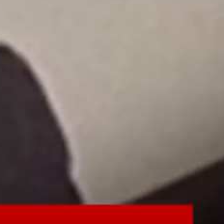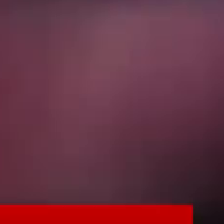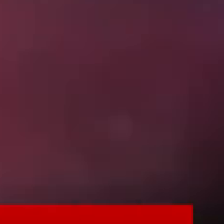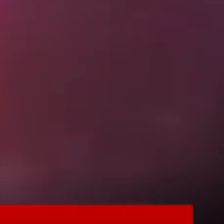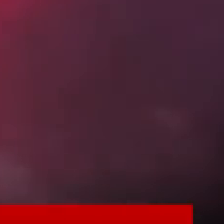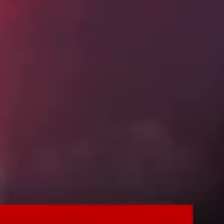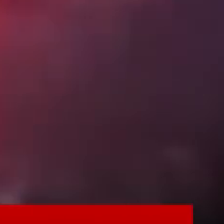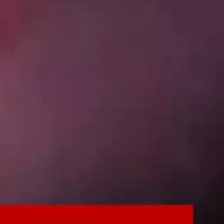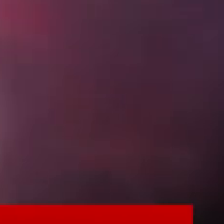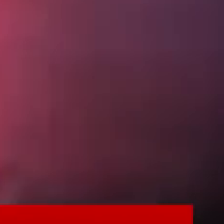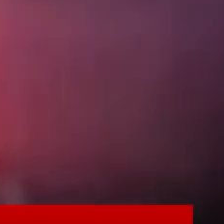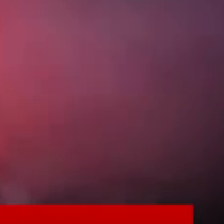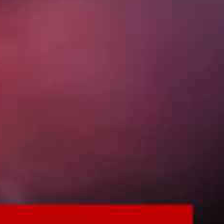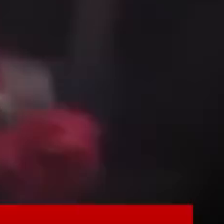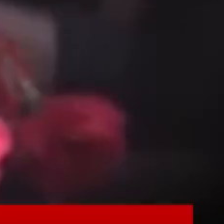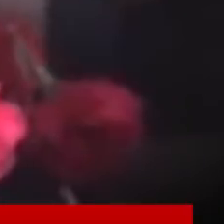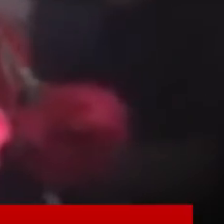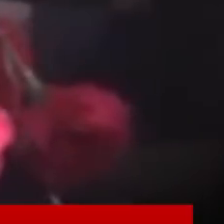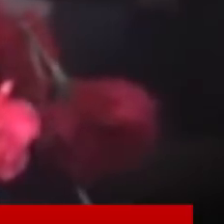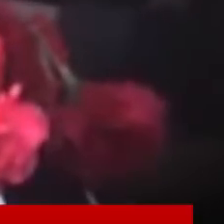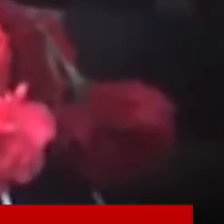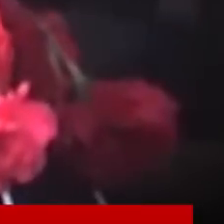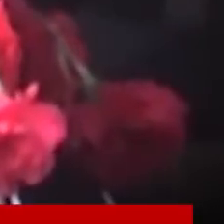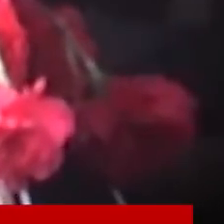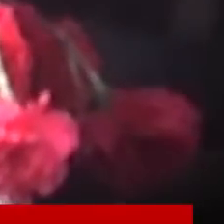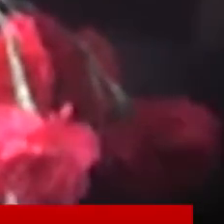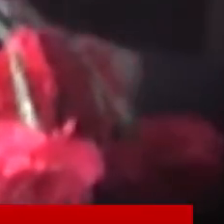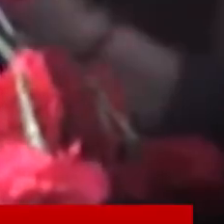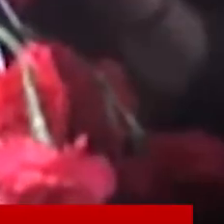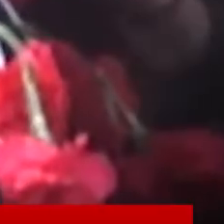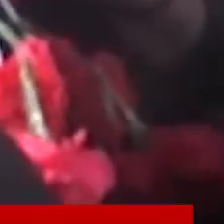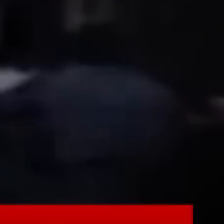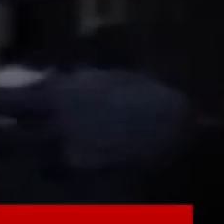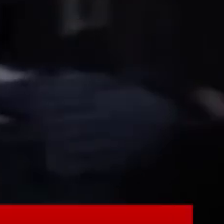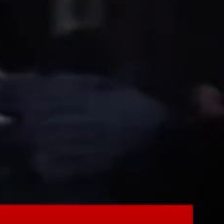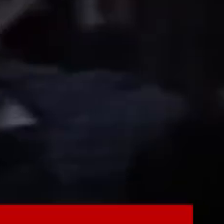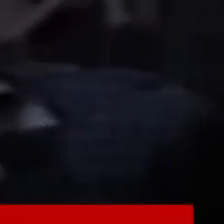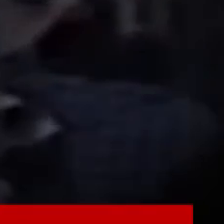Katip Arzu Hanım yasaya böyle